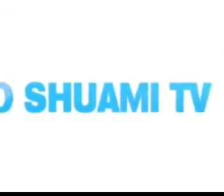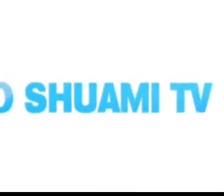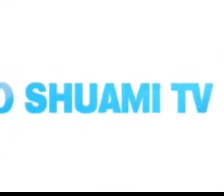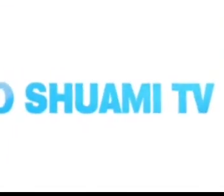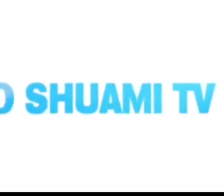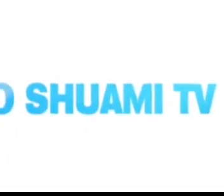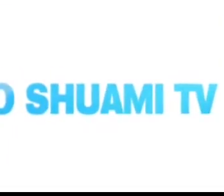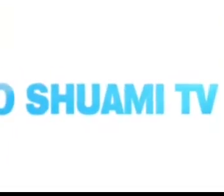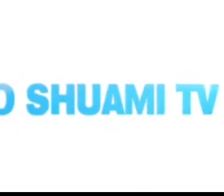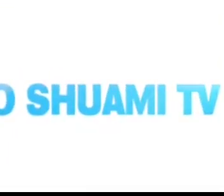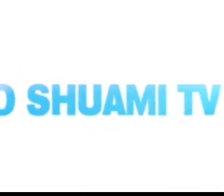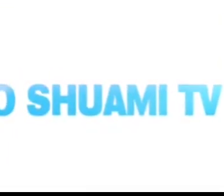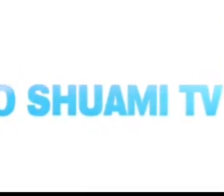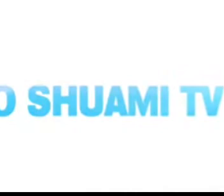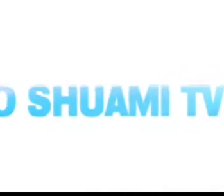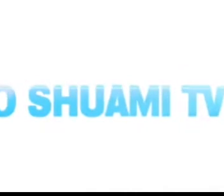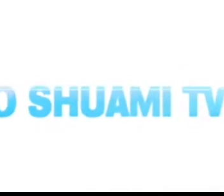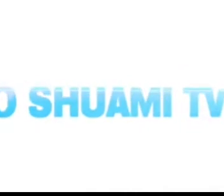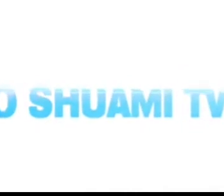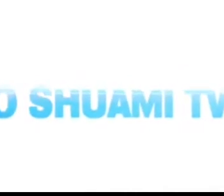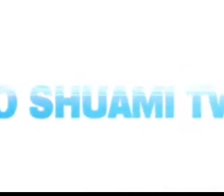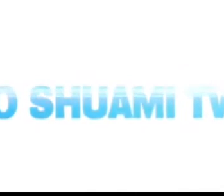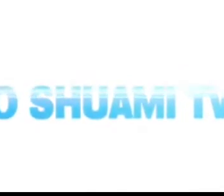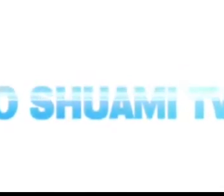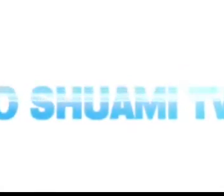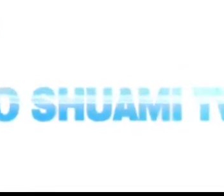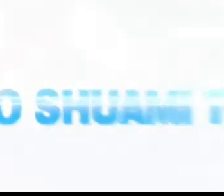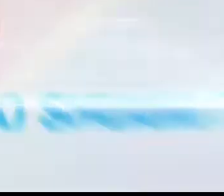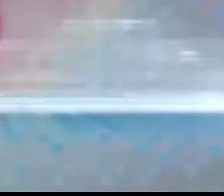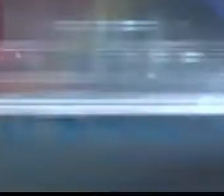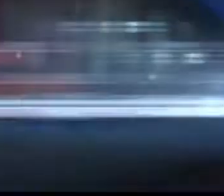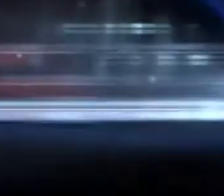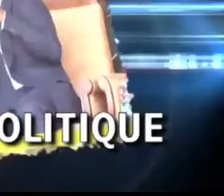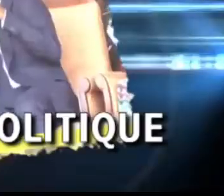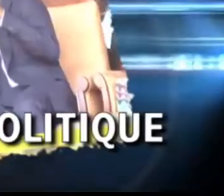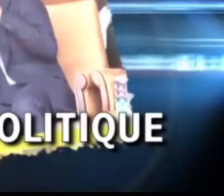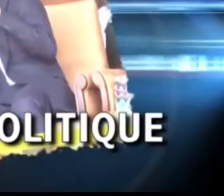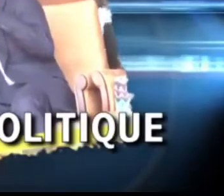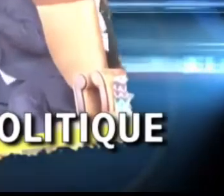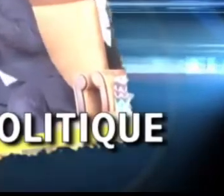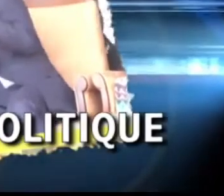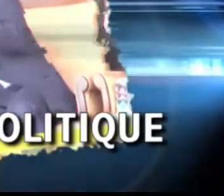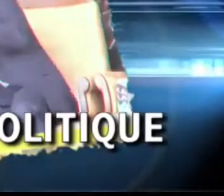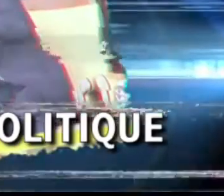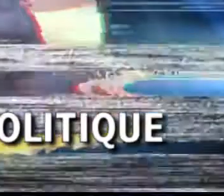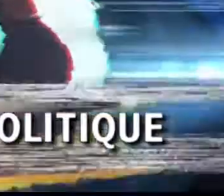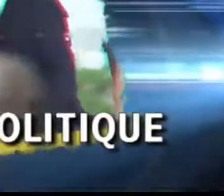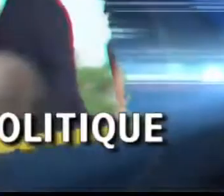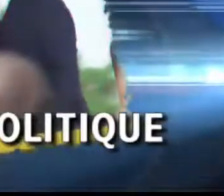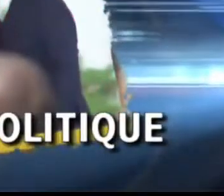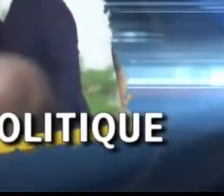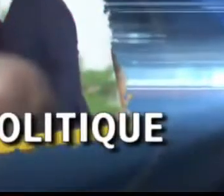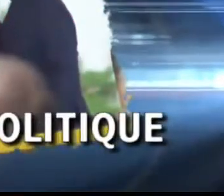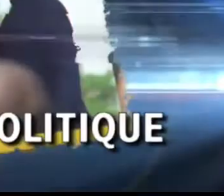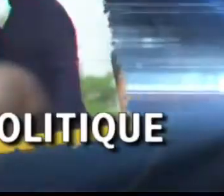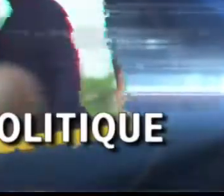cara, firme batio, sale la cara de la cara, firme batio,